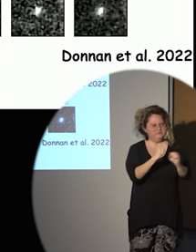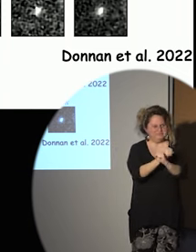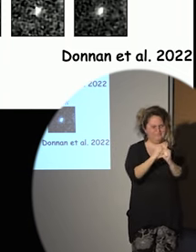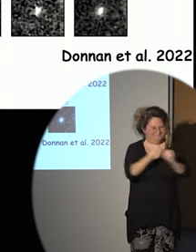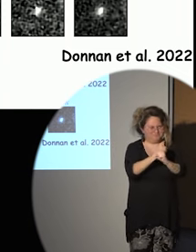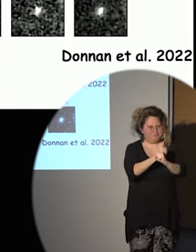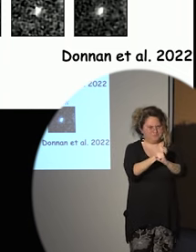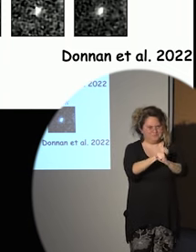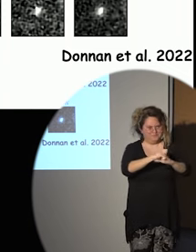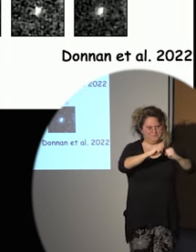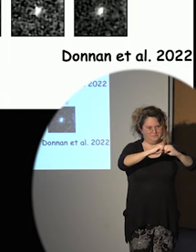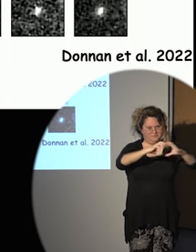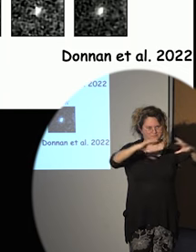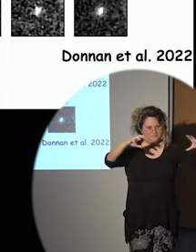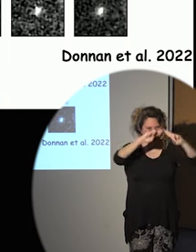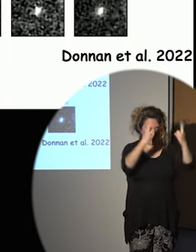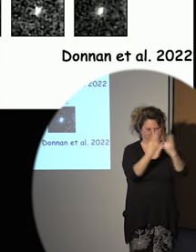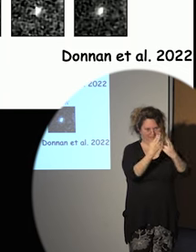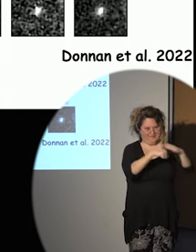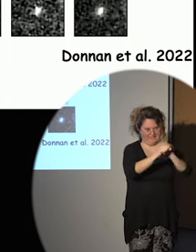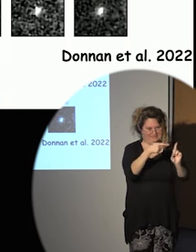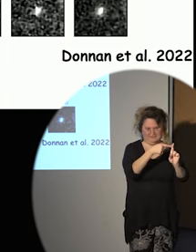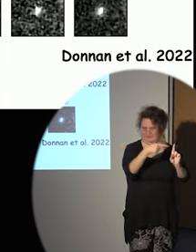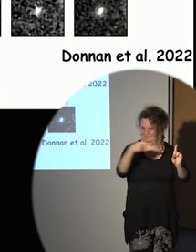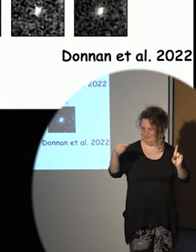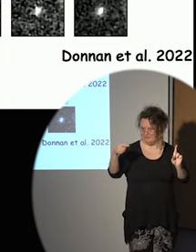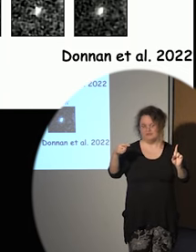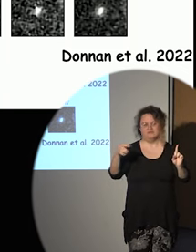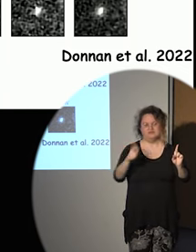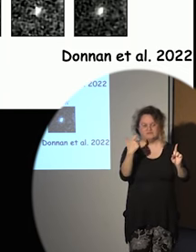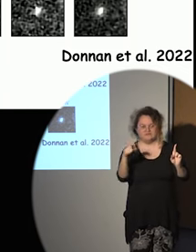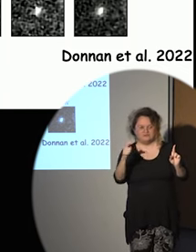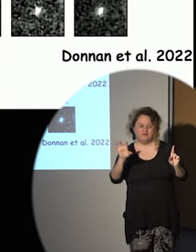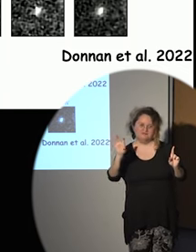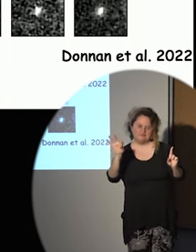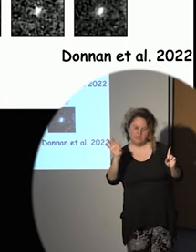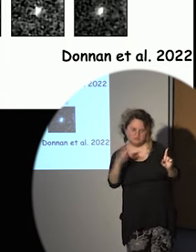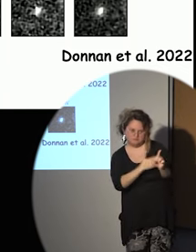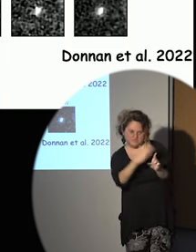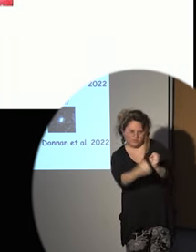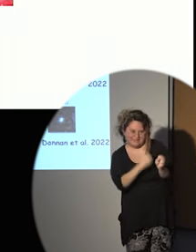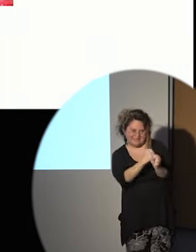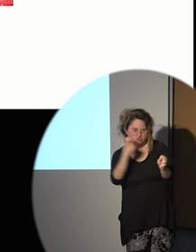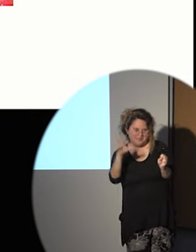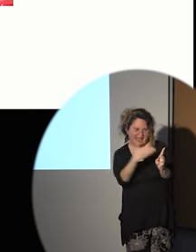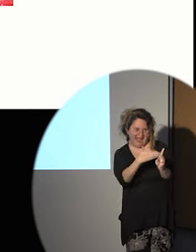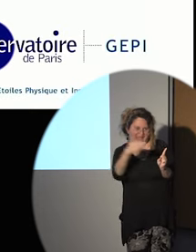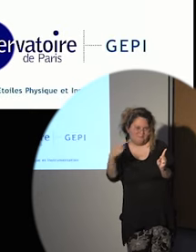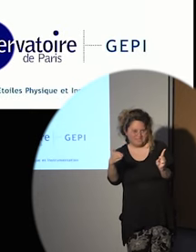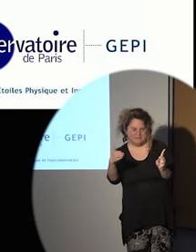Bang, alors que l'univers a 13,7 milliards d'années. Vous voyez, c'est un peu la chasse au